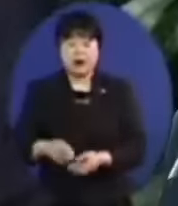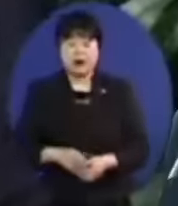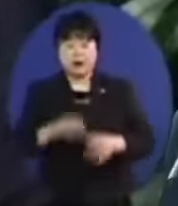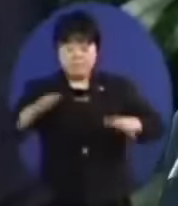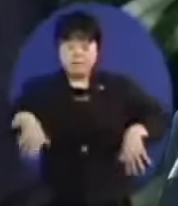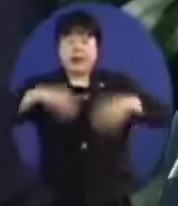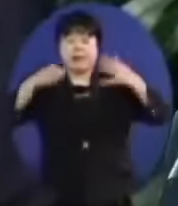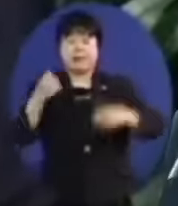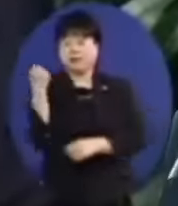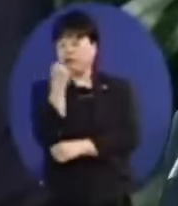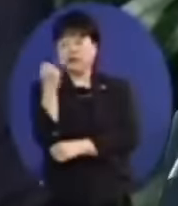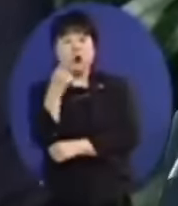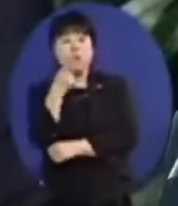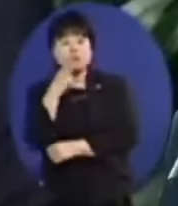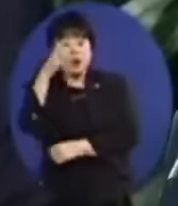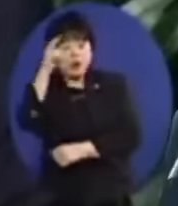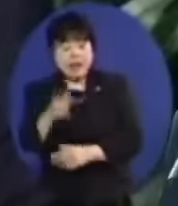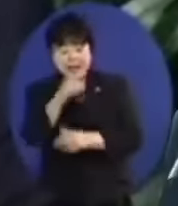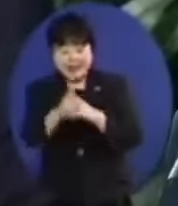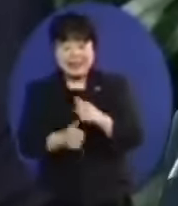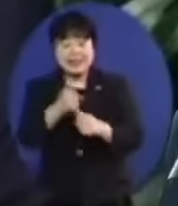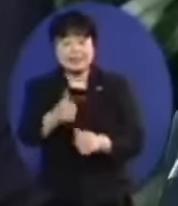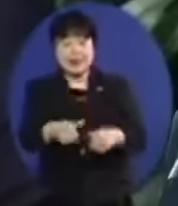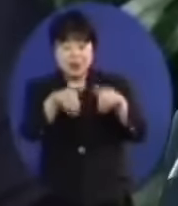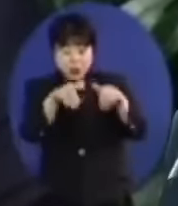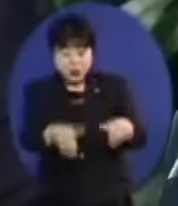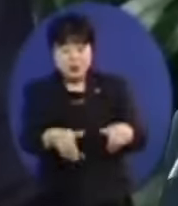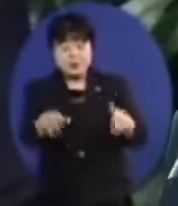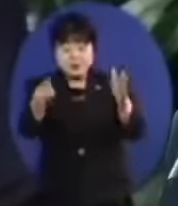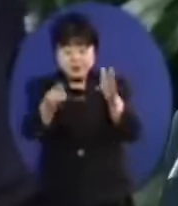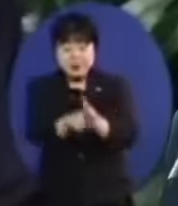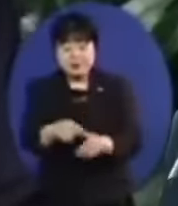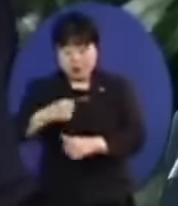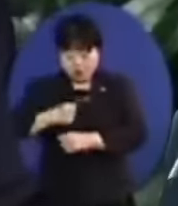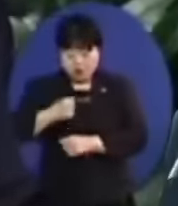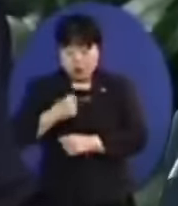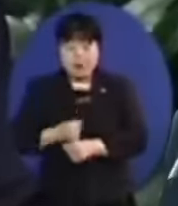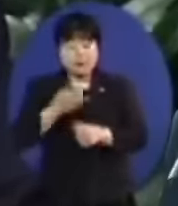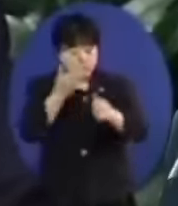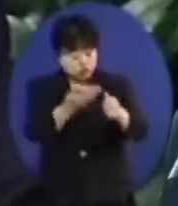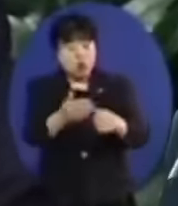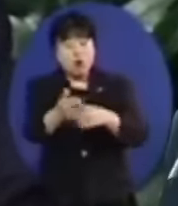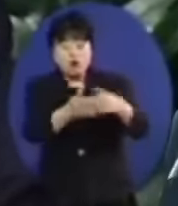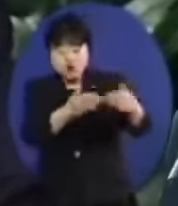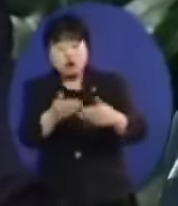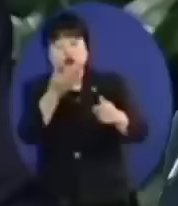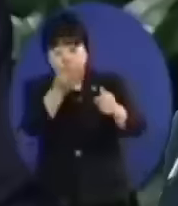않는 강력한 하나님의 믿음의 군대로 만들어 놓고 마는 것입니다.